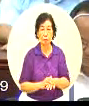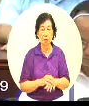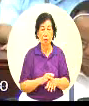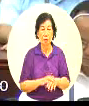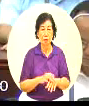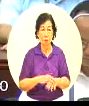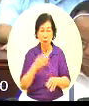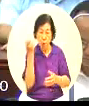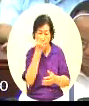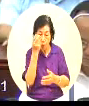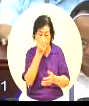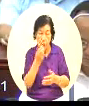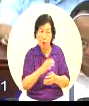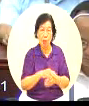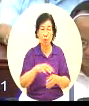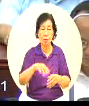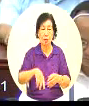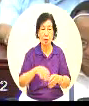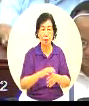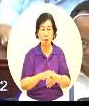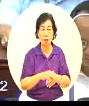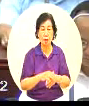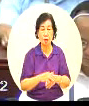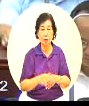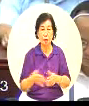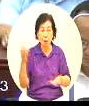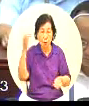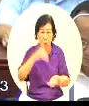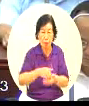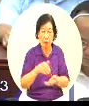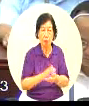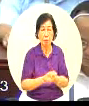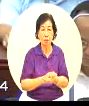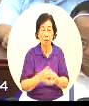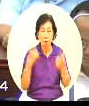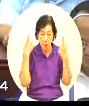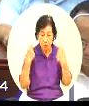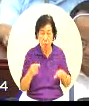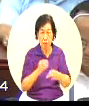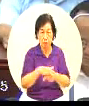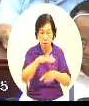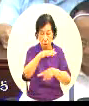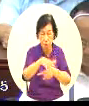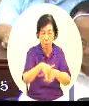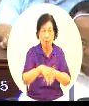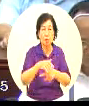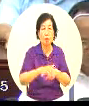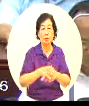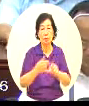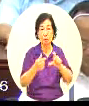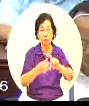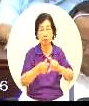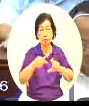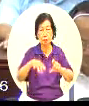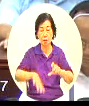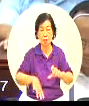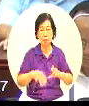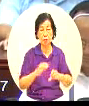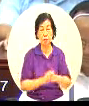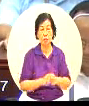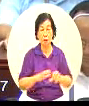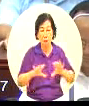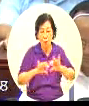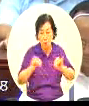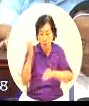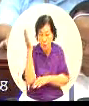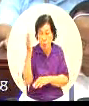果，他是说暂时维持一个农业区，原来的计划区农业区的哈。啊，不过这地地政局这边加